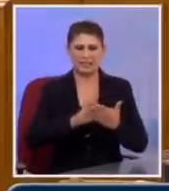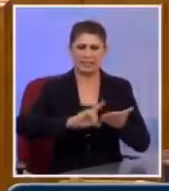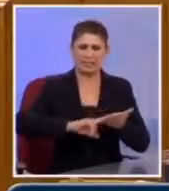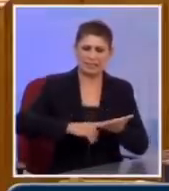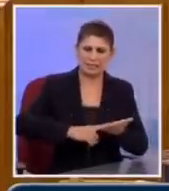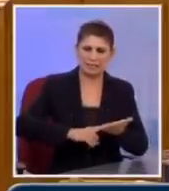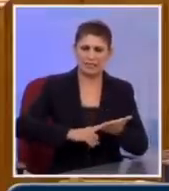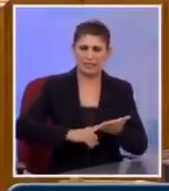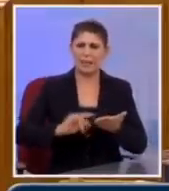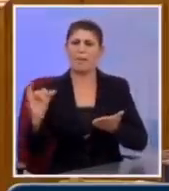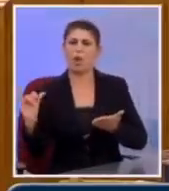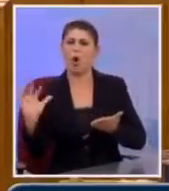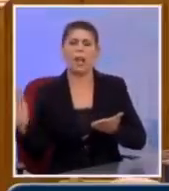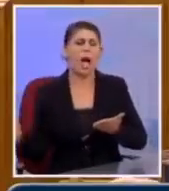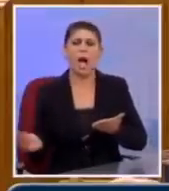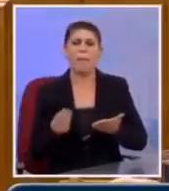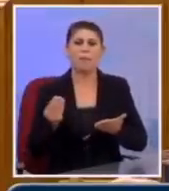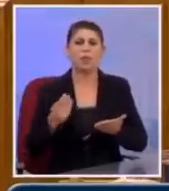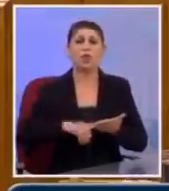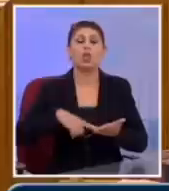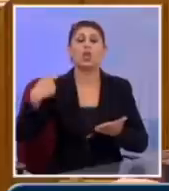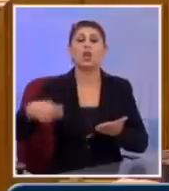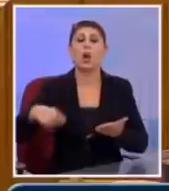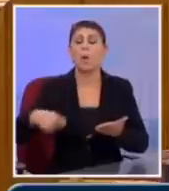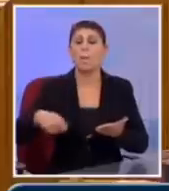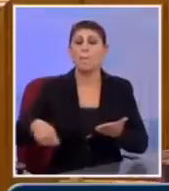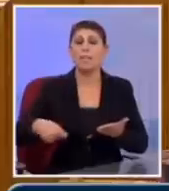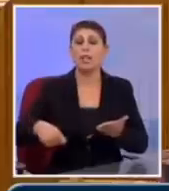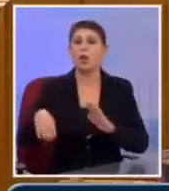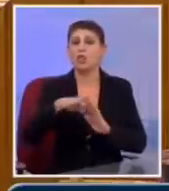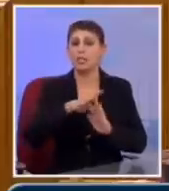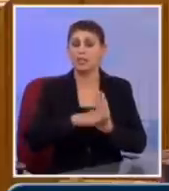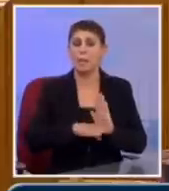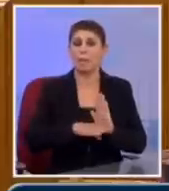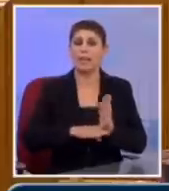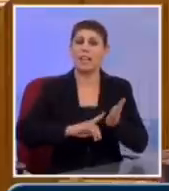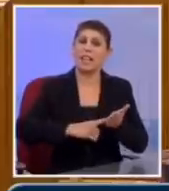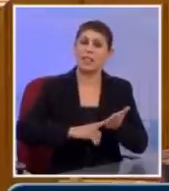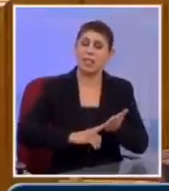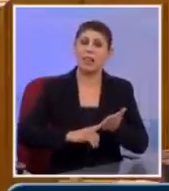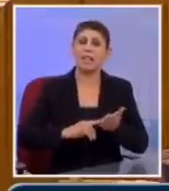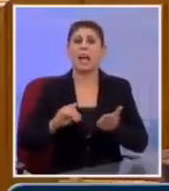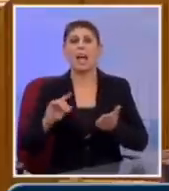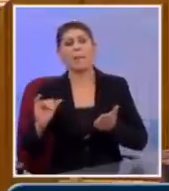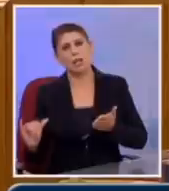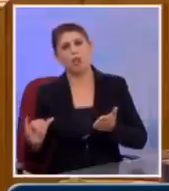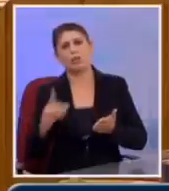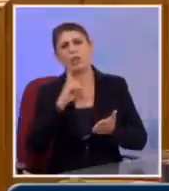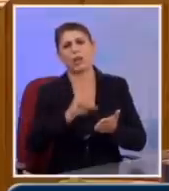την ηθαγένεια. Λοιπόν, στη νομική, στο νομικό μας σύστημα, η ηθαγένεια και η υπηκότητα είναι το ίδιο